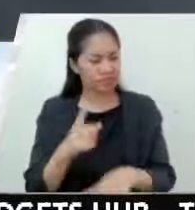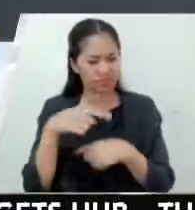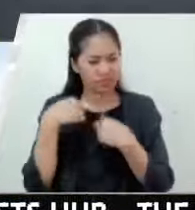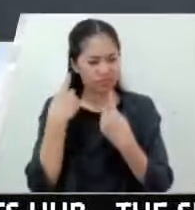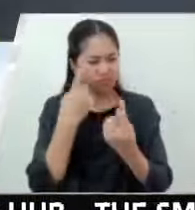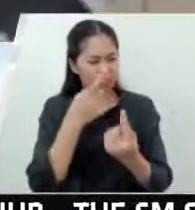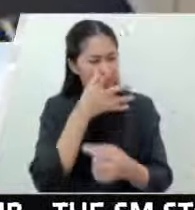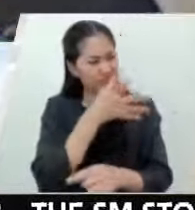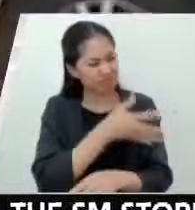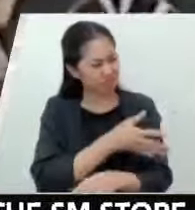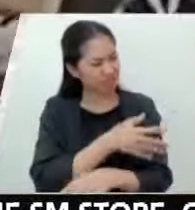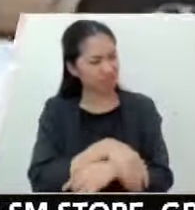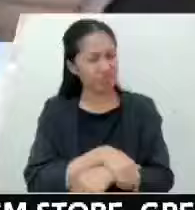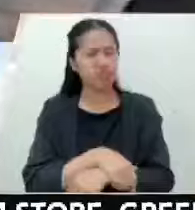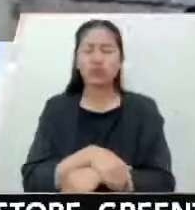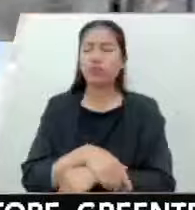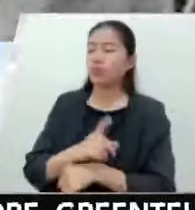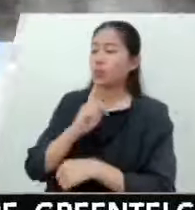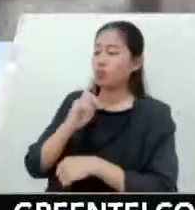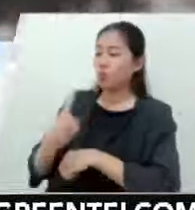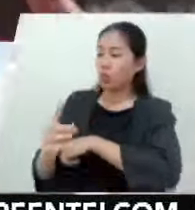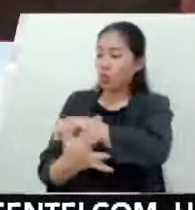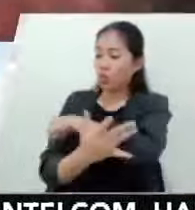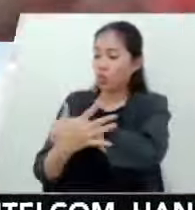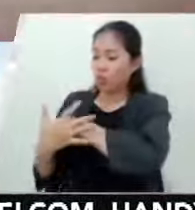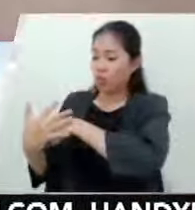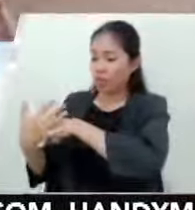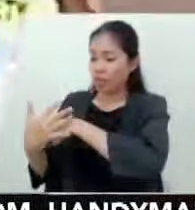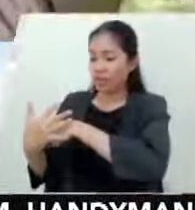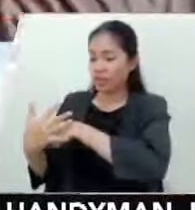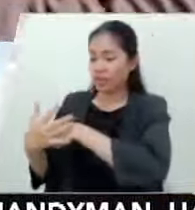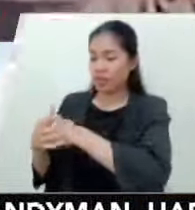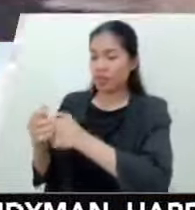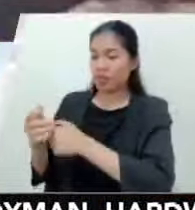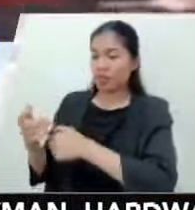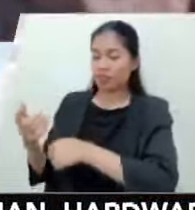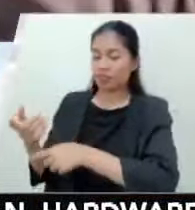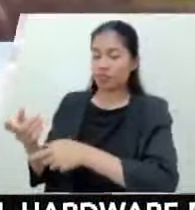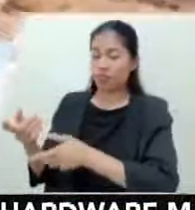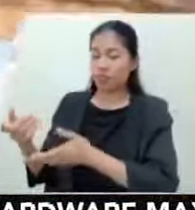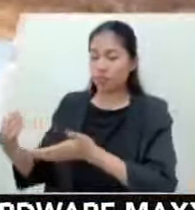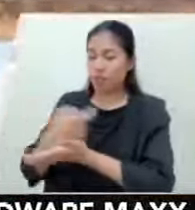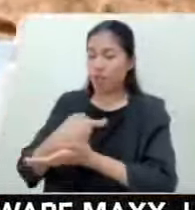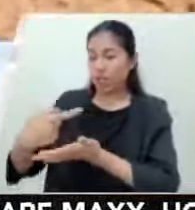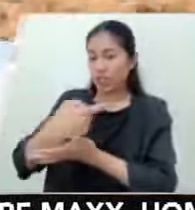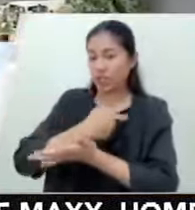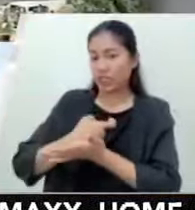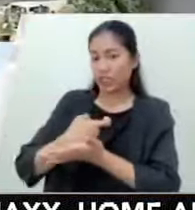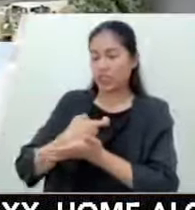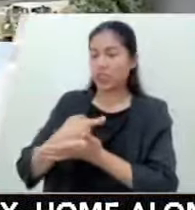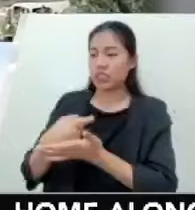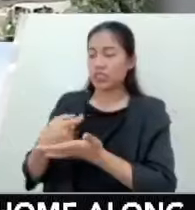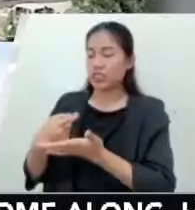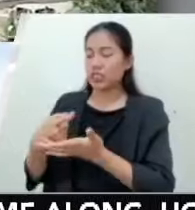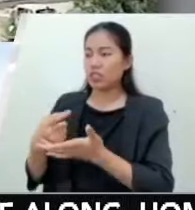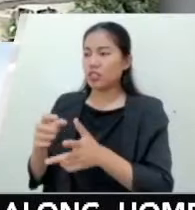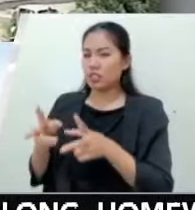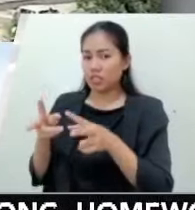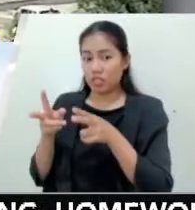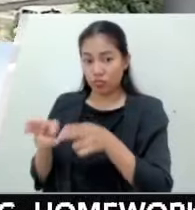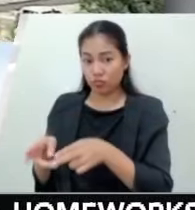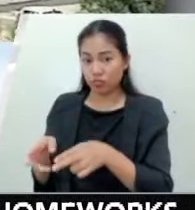Actually, yung grass cutting, since it's a leased area, it's within the jurisdiction of the